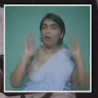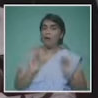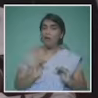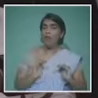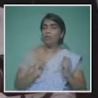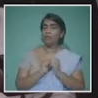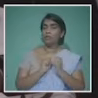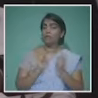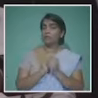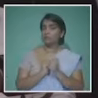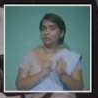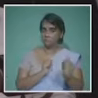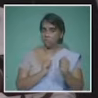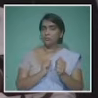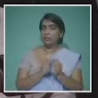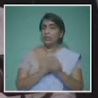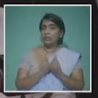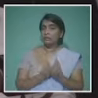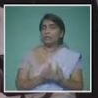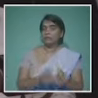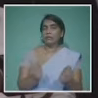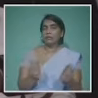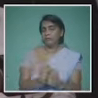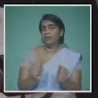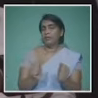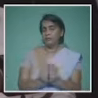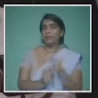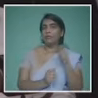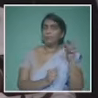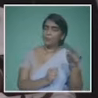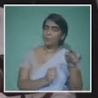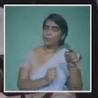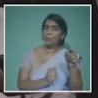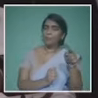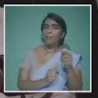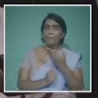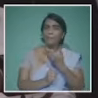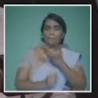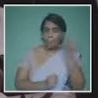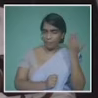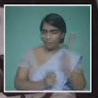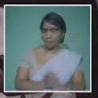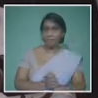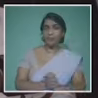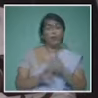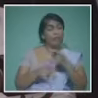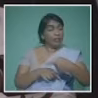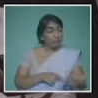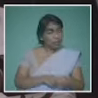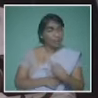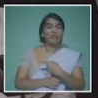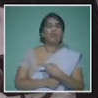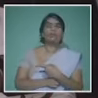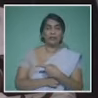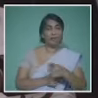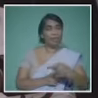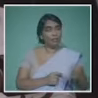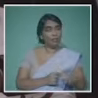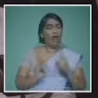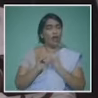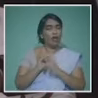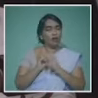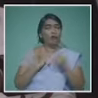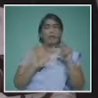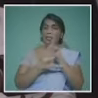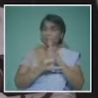අවශ්‍ය වැඩ කටයුතු ඉතාමත් ඉක්මනින් කිරීමට එතුමන්ලාට පුළුවන් කමක් තියනවා කියලා. එදාම ඔක්තෝබර්